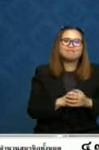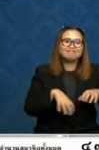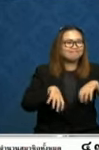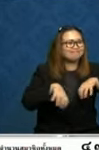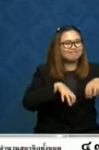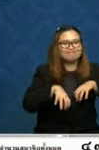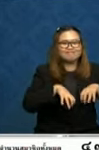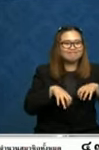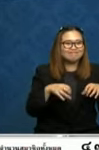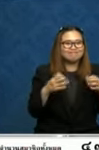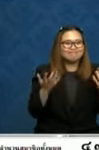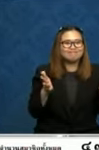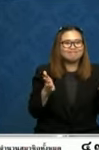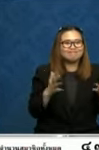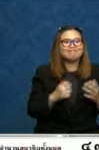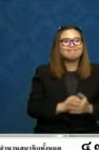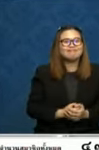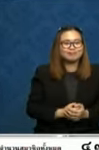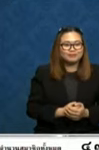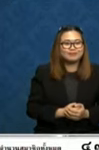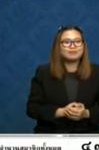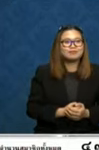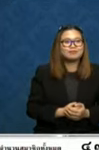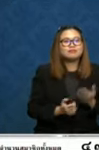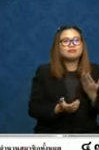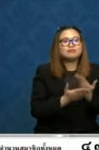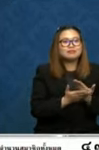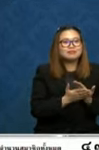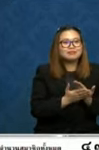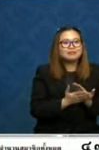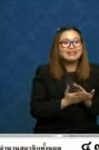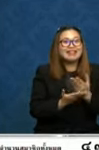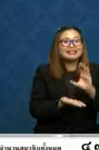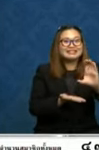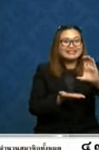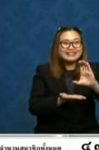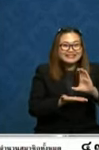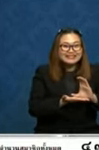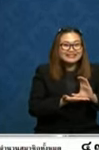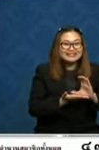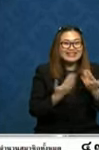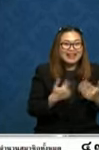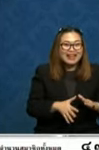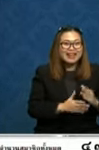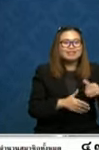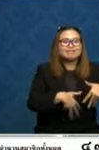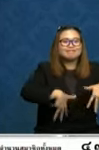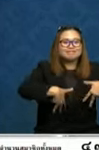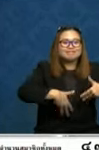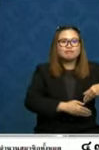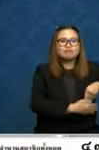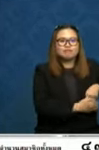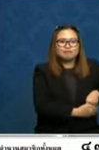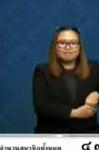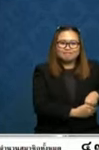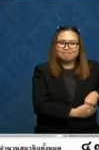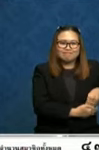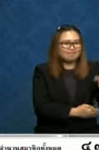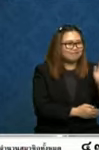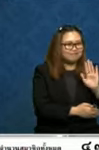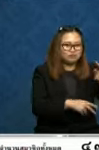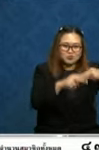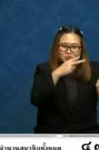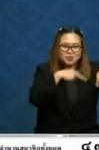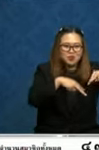ายได้ก็ฟอกนะครับเอาเข้ากระเป๋าของกองทัพที่ไม่สามารถตรวจสอบได้นะครับแล้วก็พอถึงเวลา